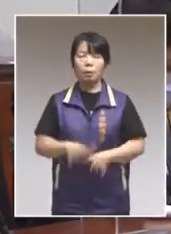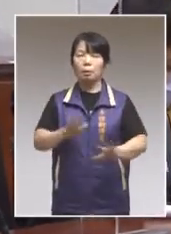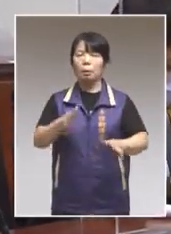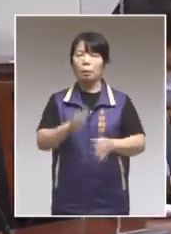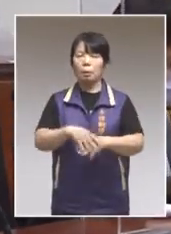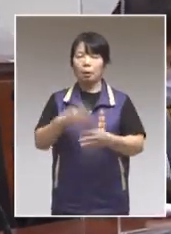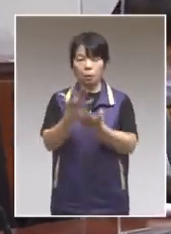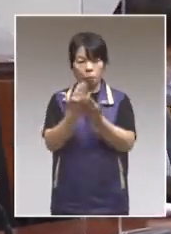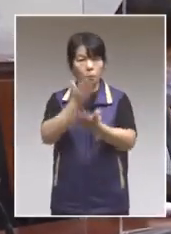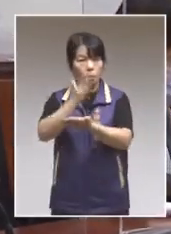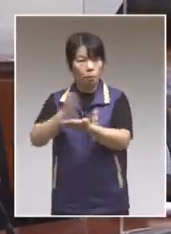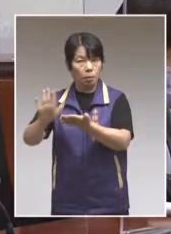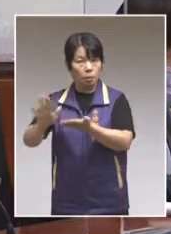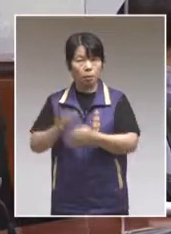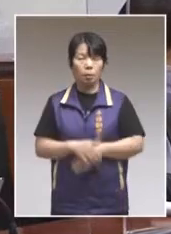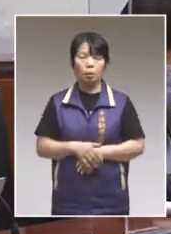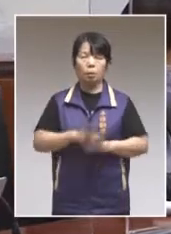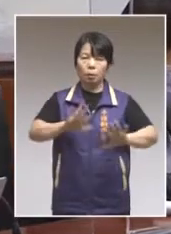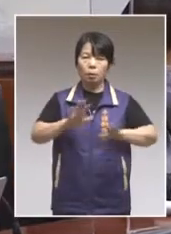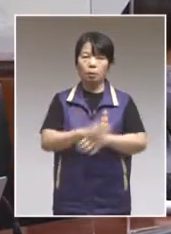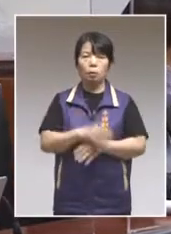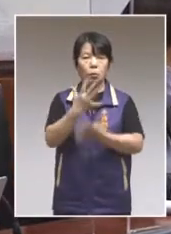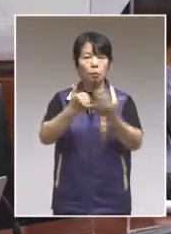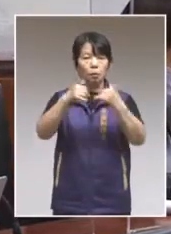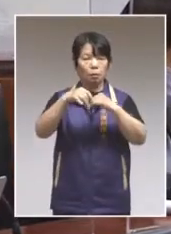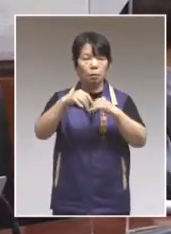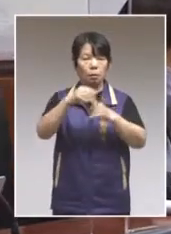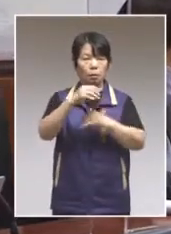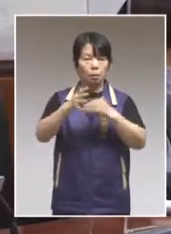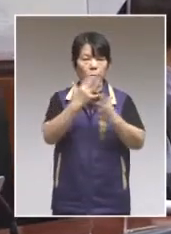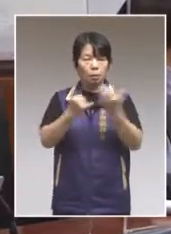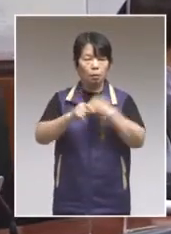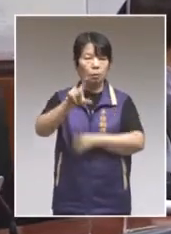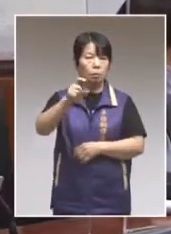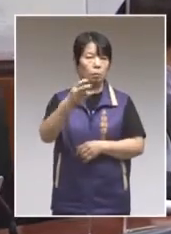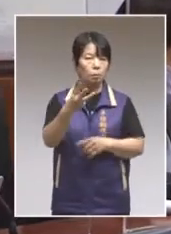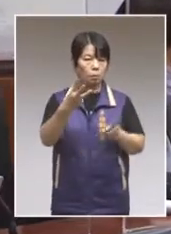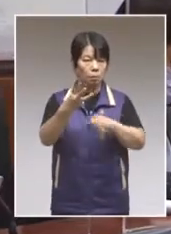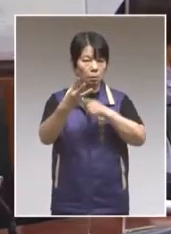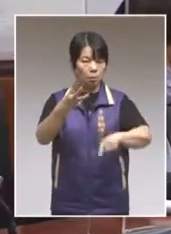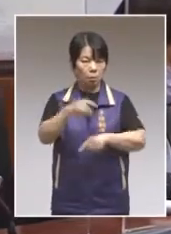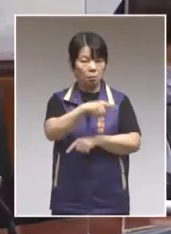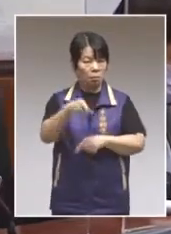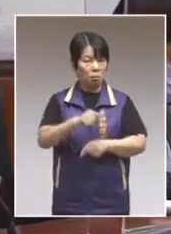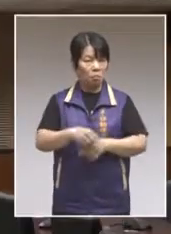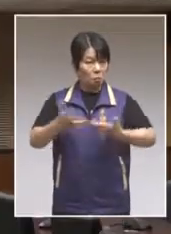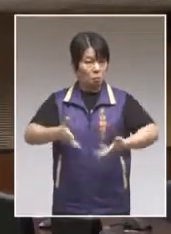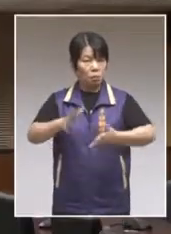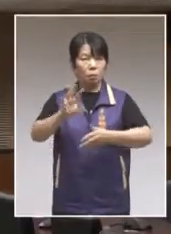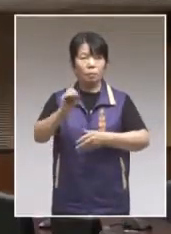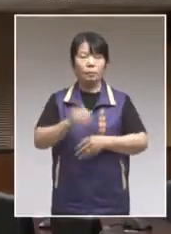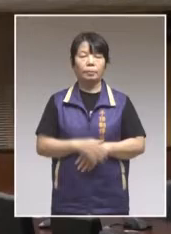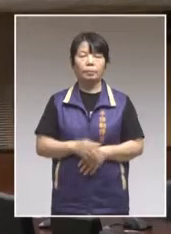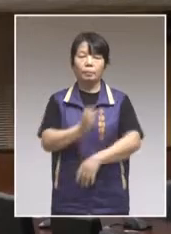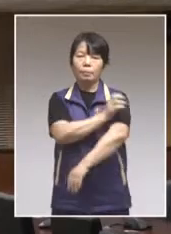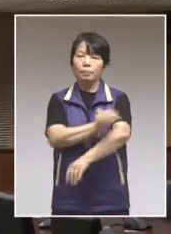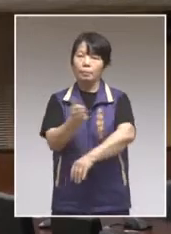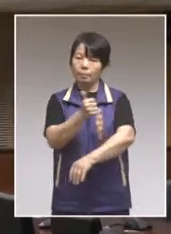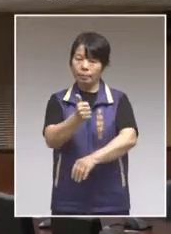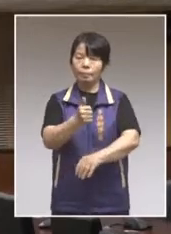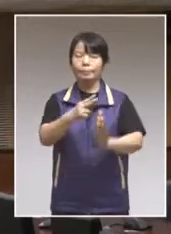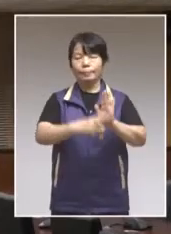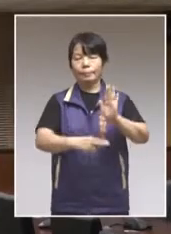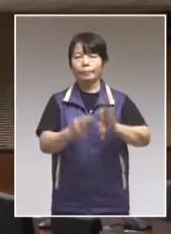的那个密切接触者里面，校园有63例，请问是不是有比较重要的、重大的一些案例？ 好，谢谢，我请潘金正说明。